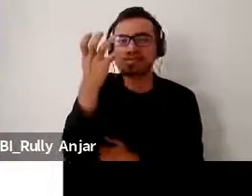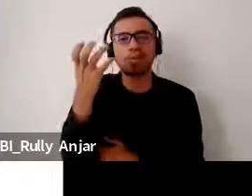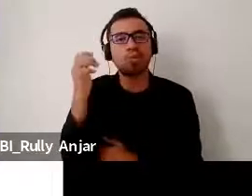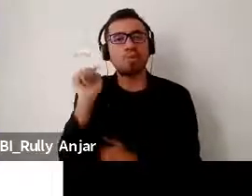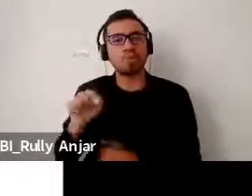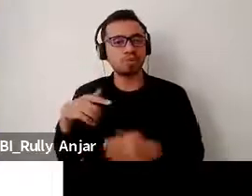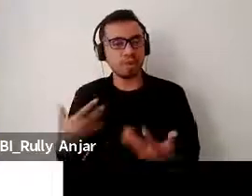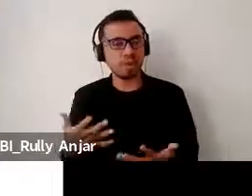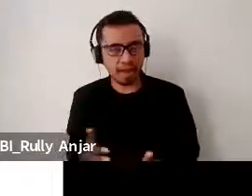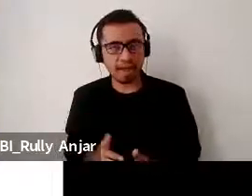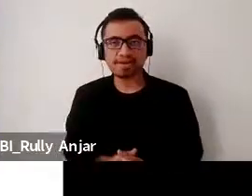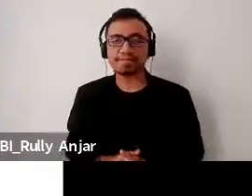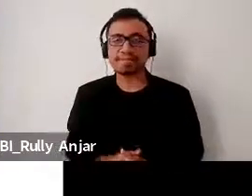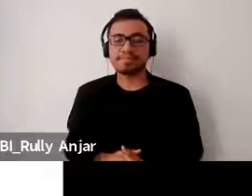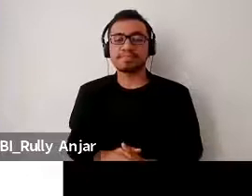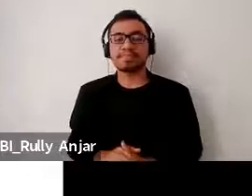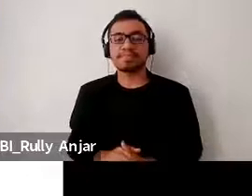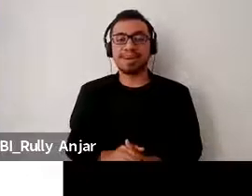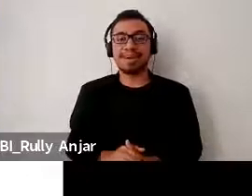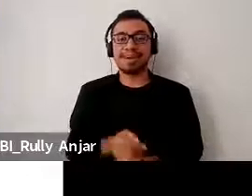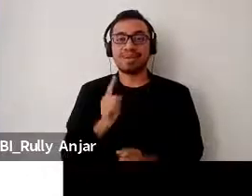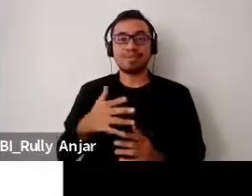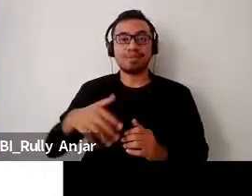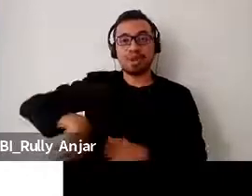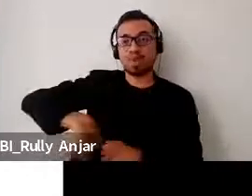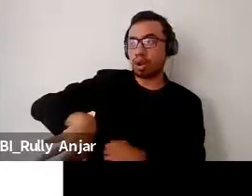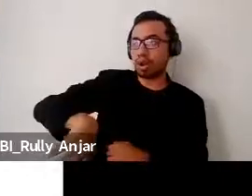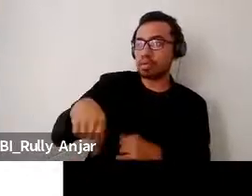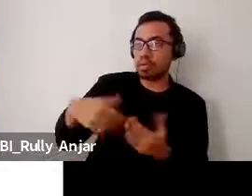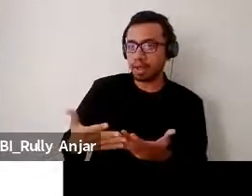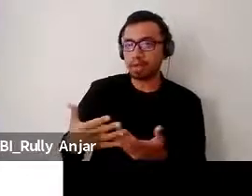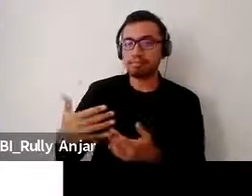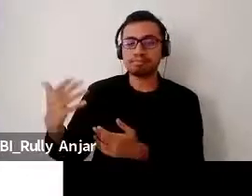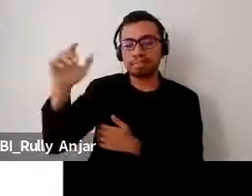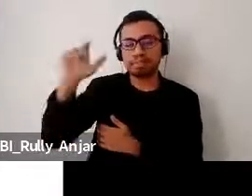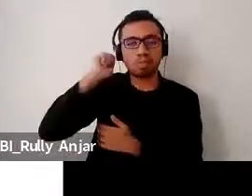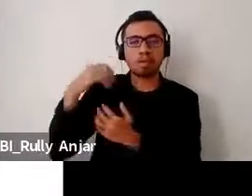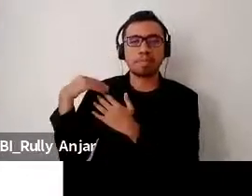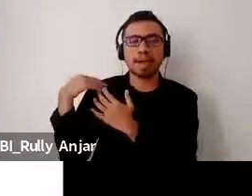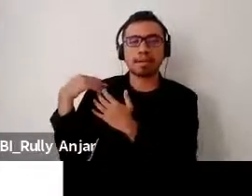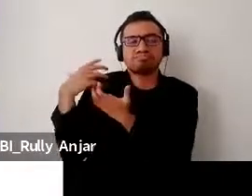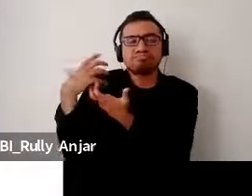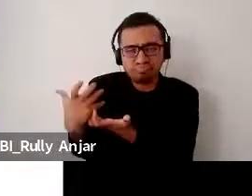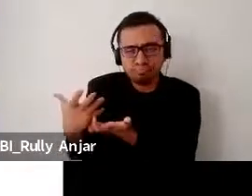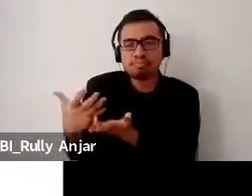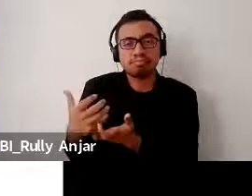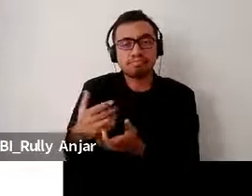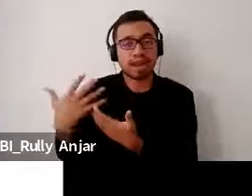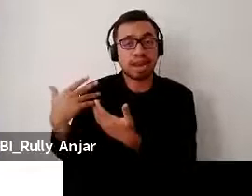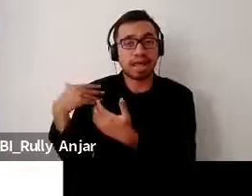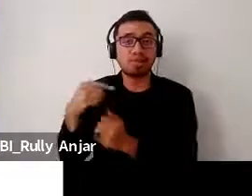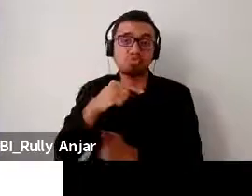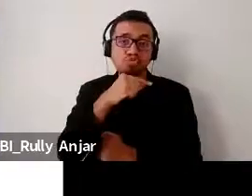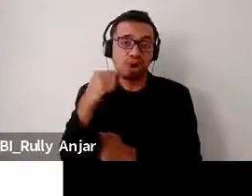keluarga supaya beban perempuannya itu tidak terlalu banyak. Oke, jadi kesimpulan saya di sini